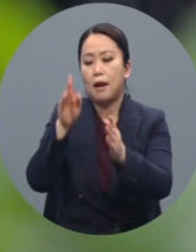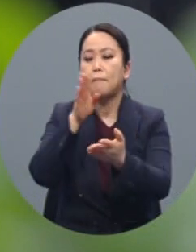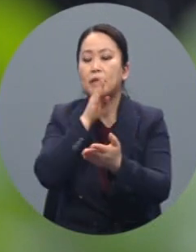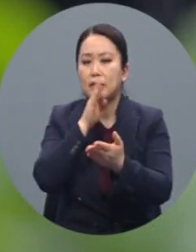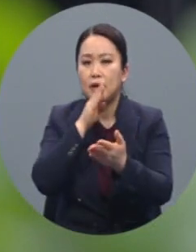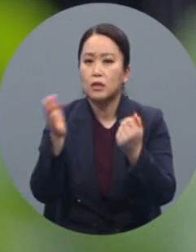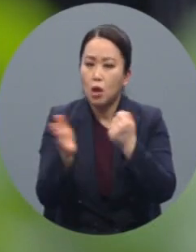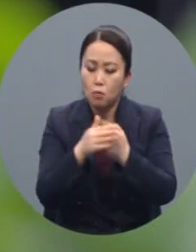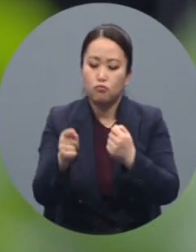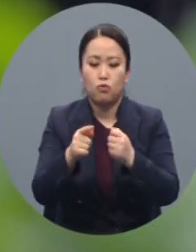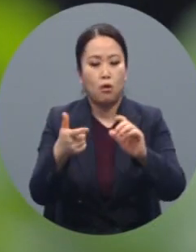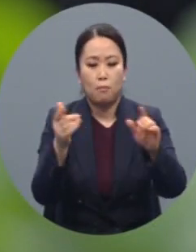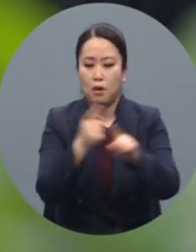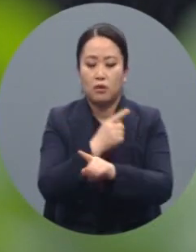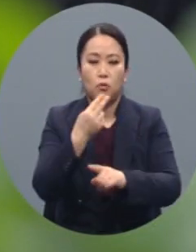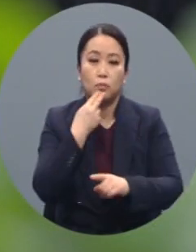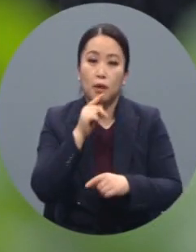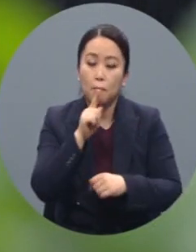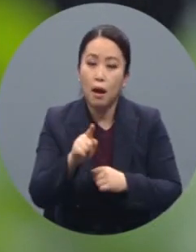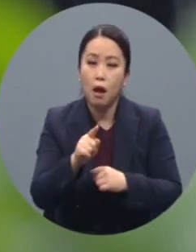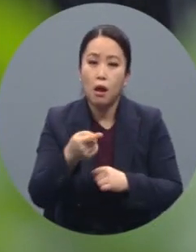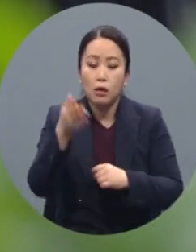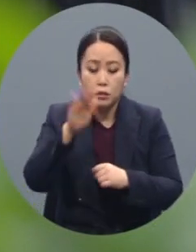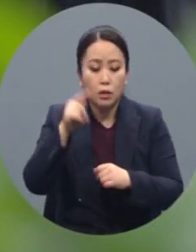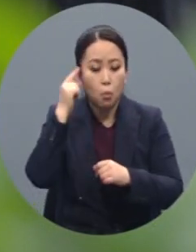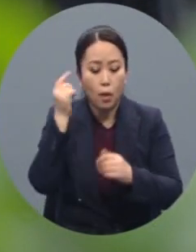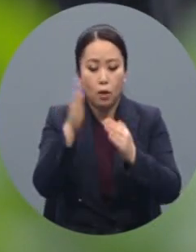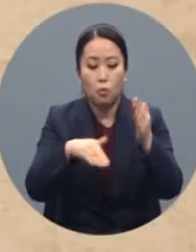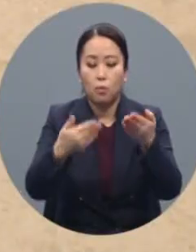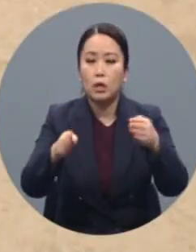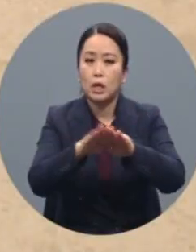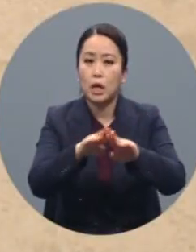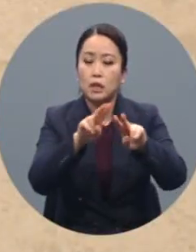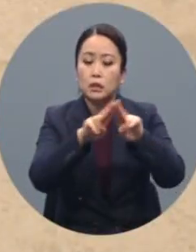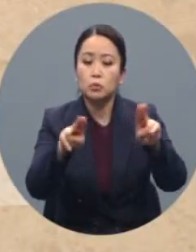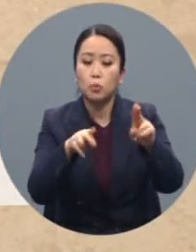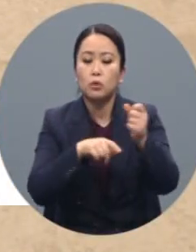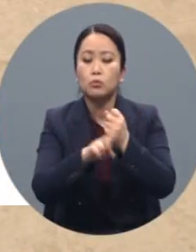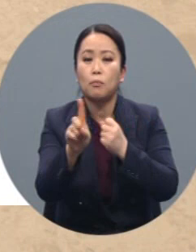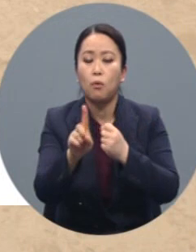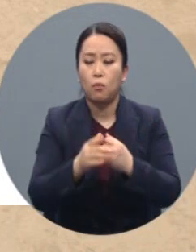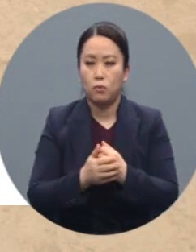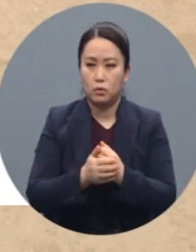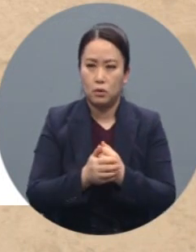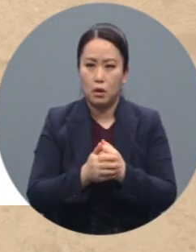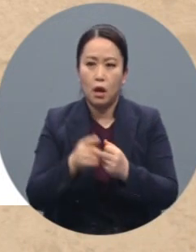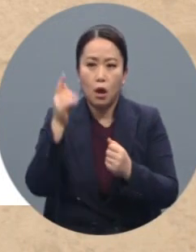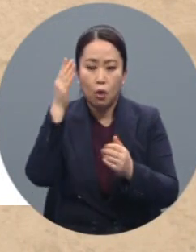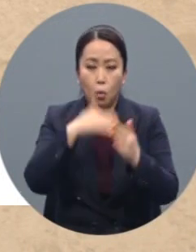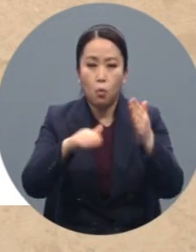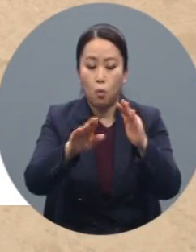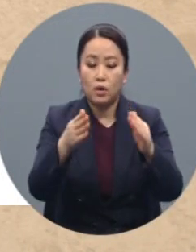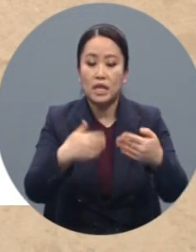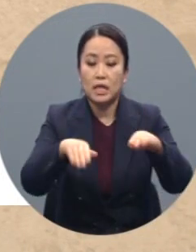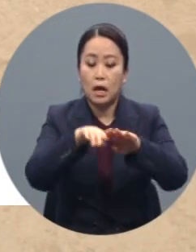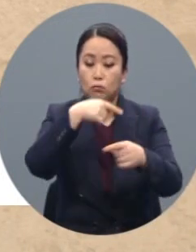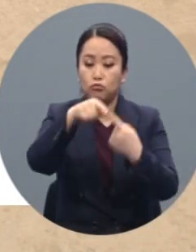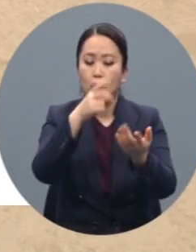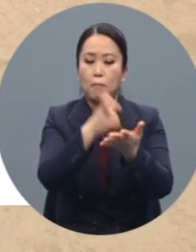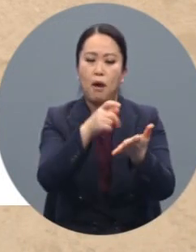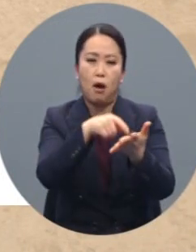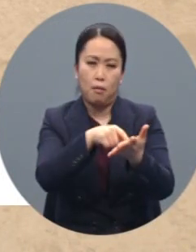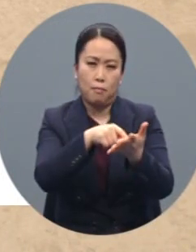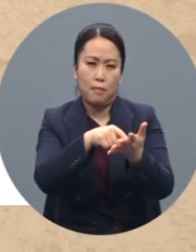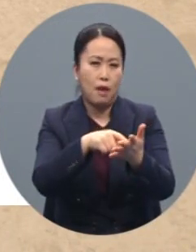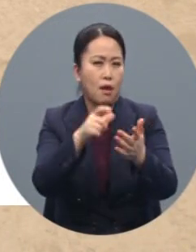그러면 왜 공공기관 지정 해제를 원할까요? 공공기관 운영법을 적용받지 않게 됨에 따라서